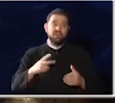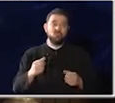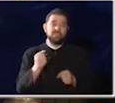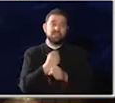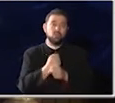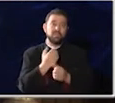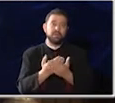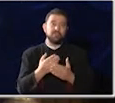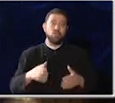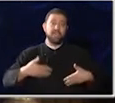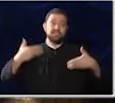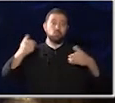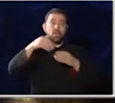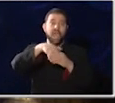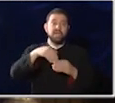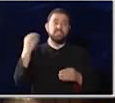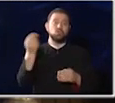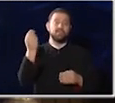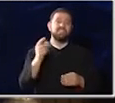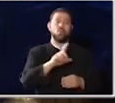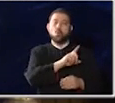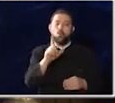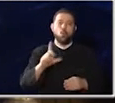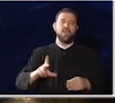pentru a se bucura în Dumnezeu. Nu există